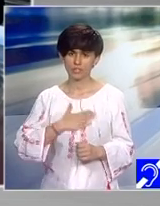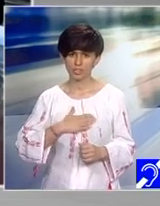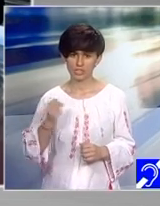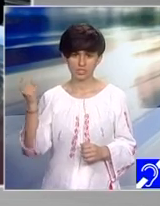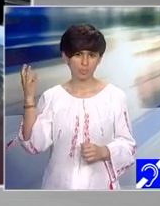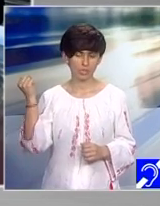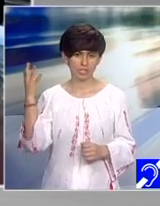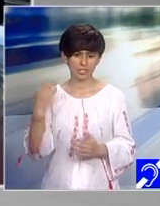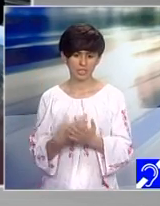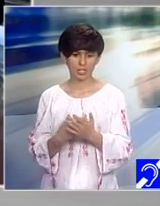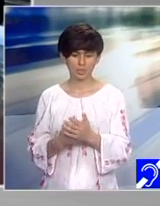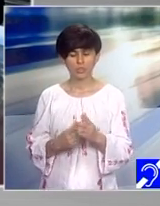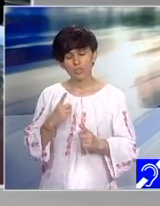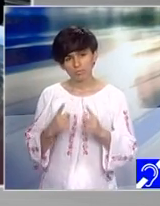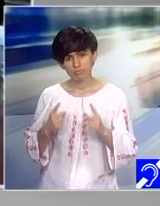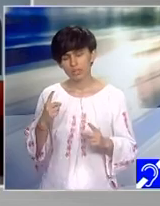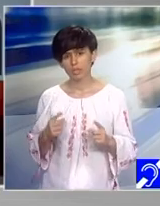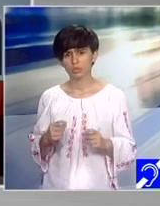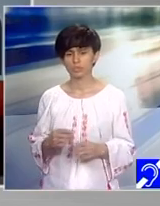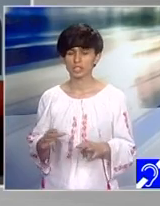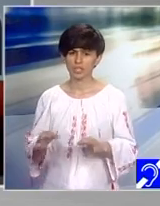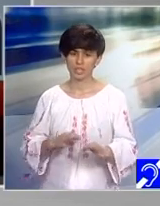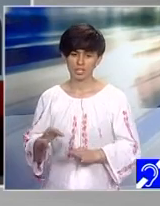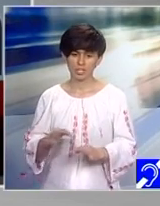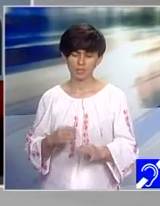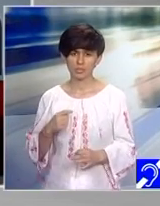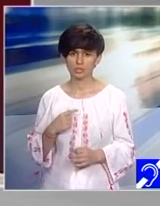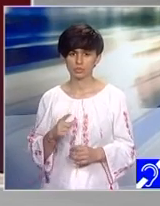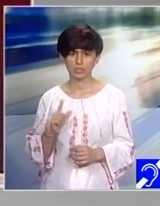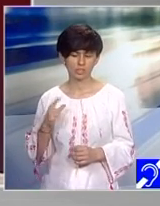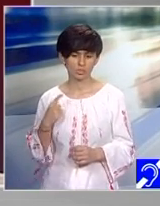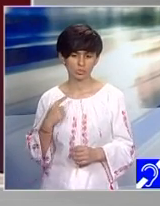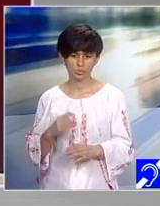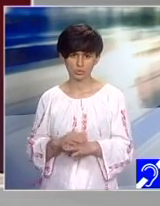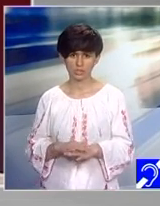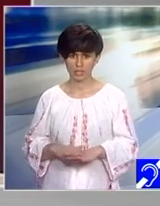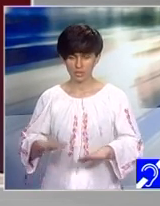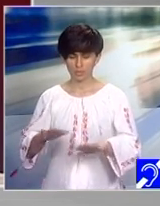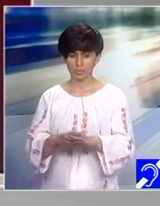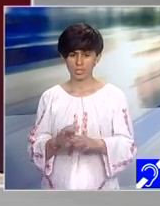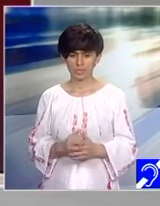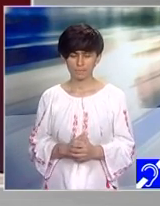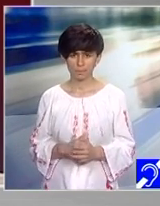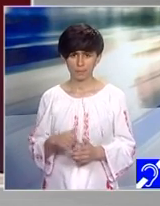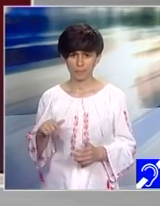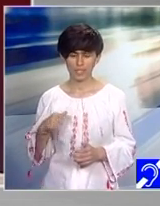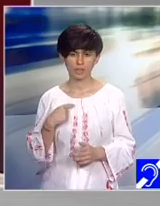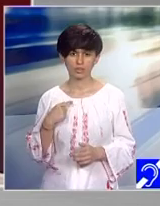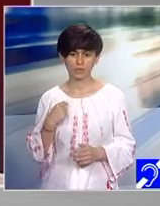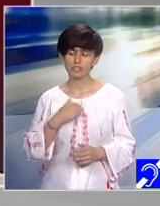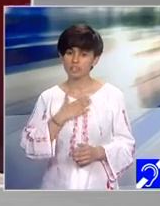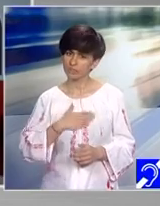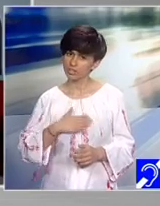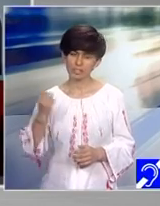că unele măsuri ar fi impopulare. Acum există? Nu, ce să existe? Voință